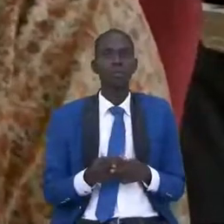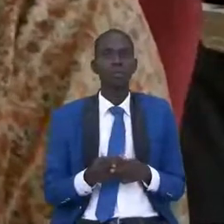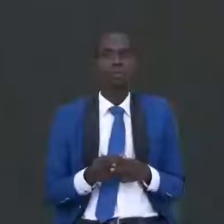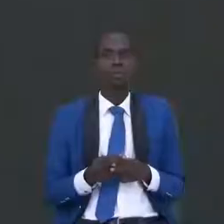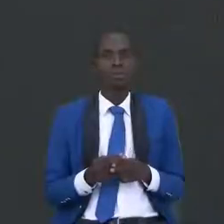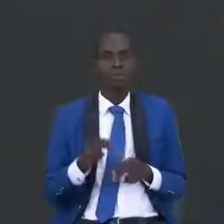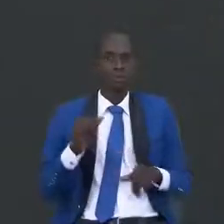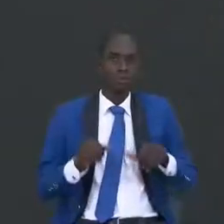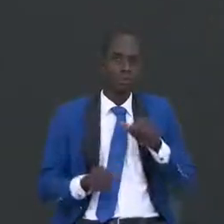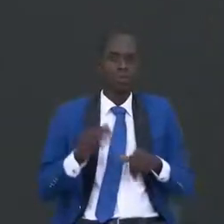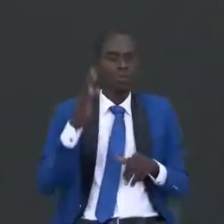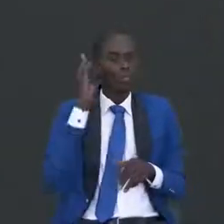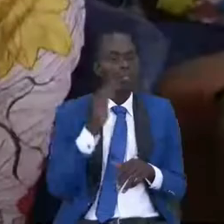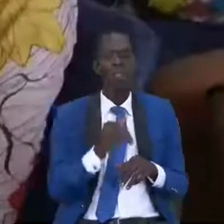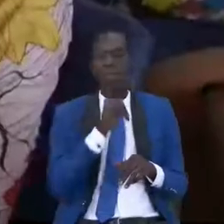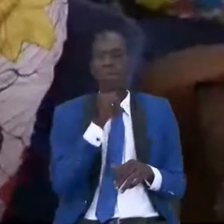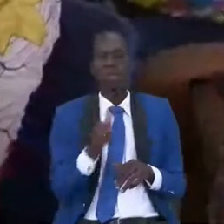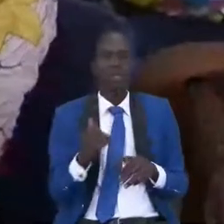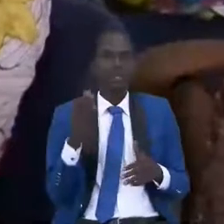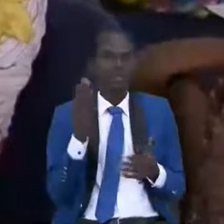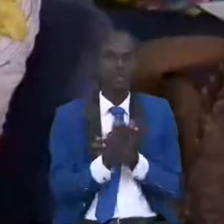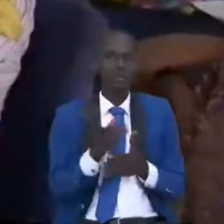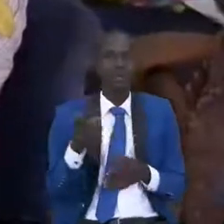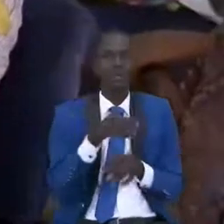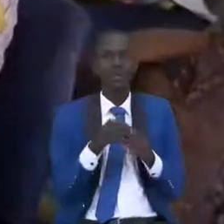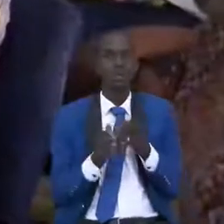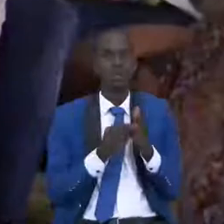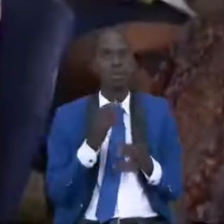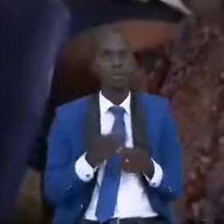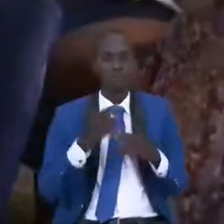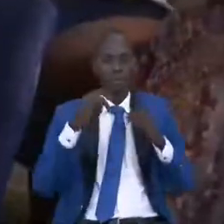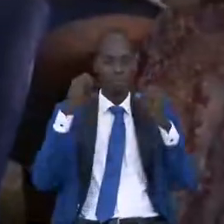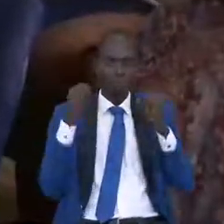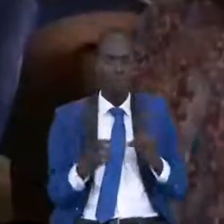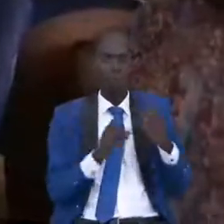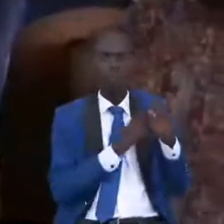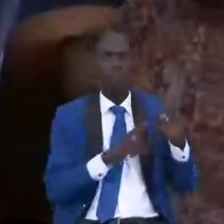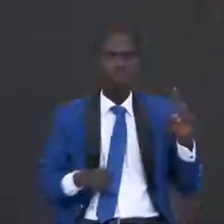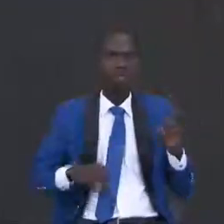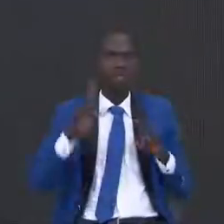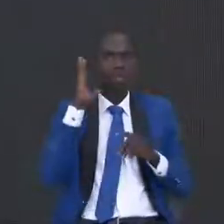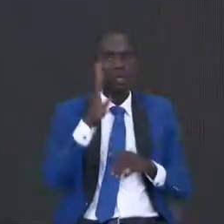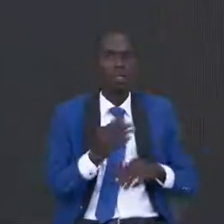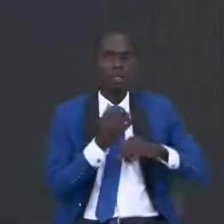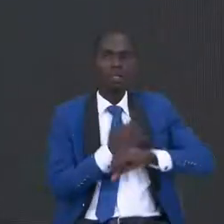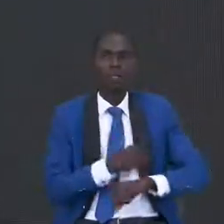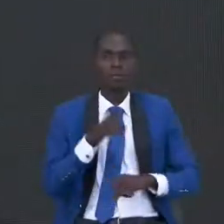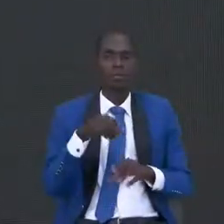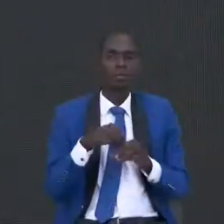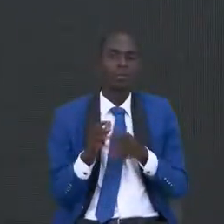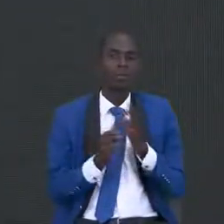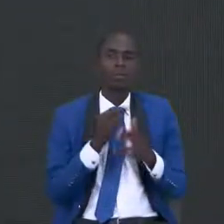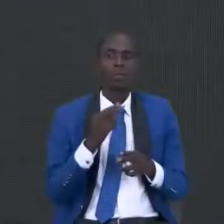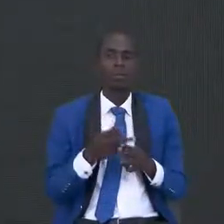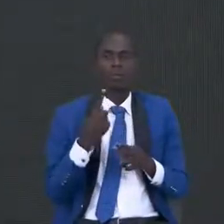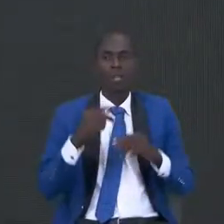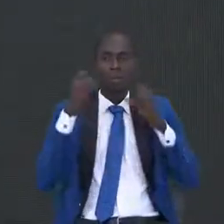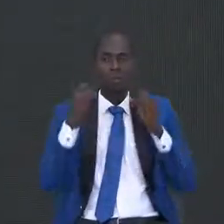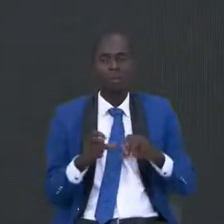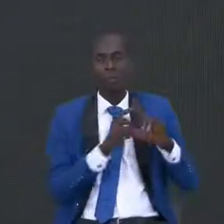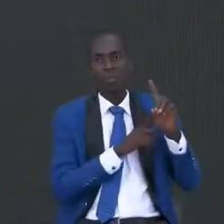L'incrédulité ne va pas t'empêcher. La puissance du Seigneur va te protéger. La puissance du Seigneur va